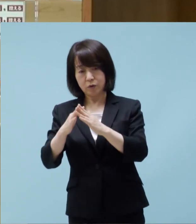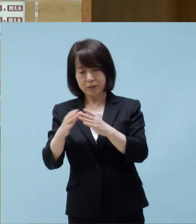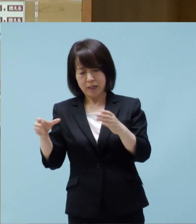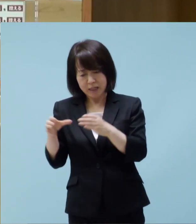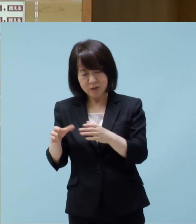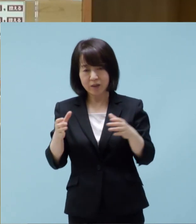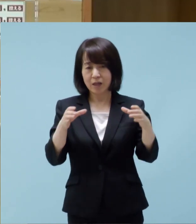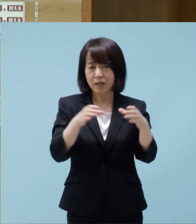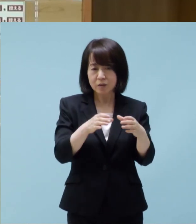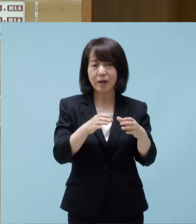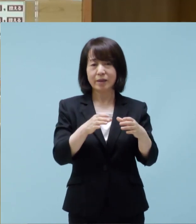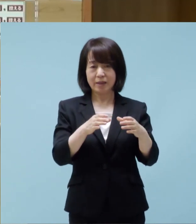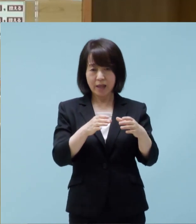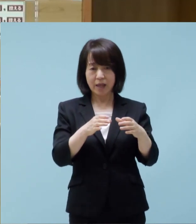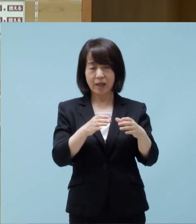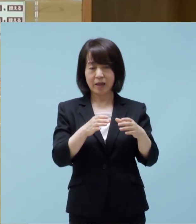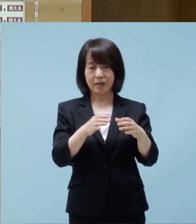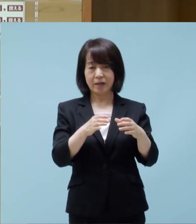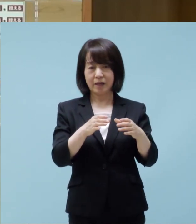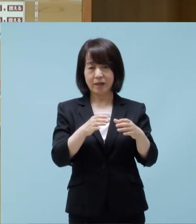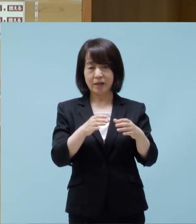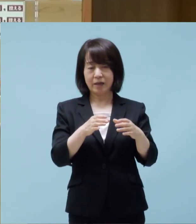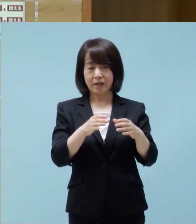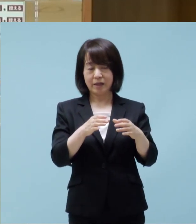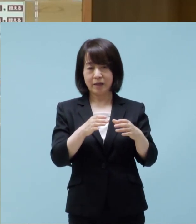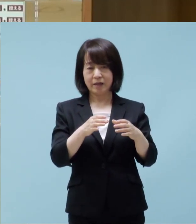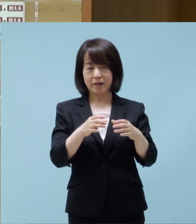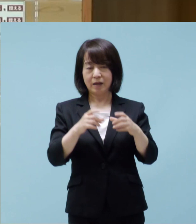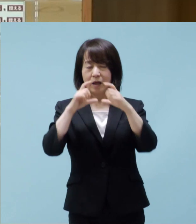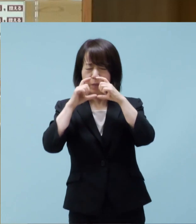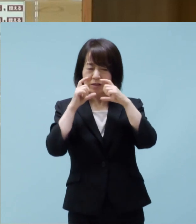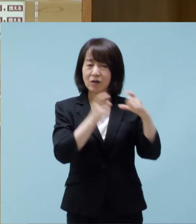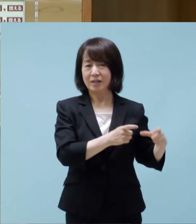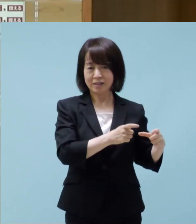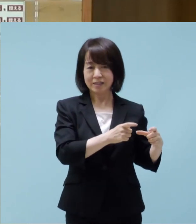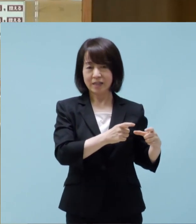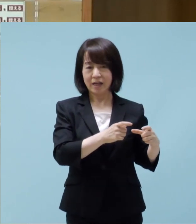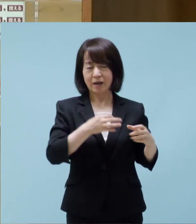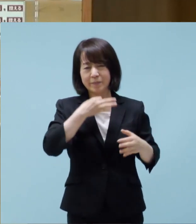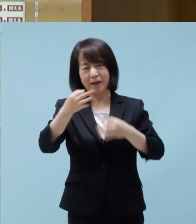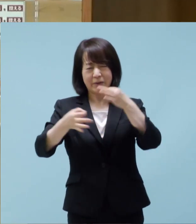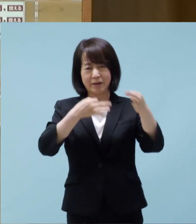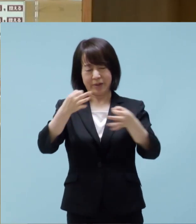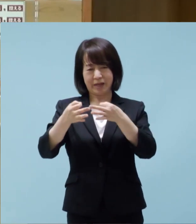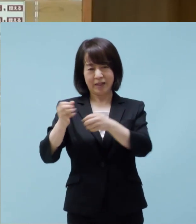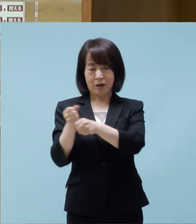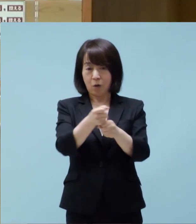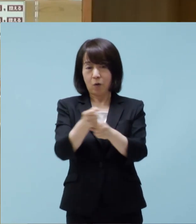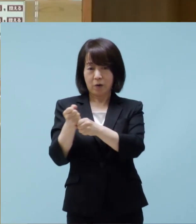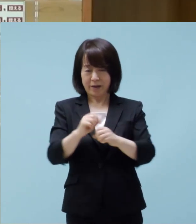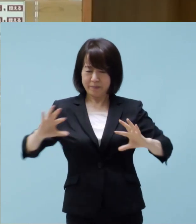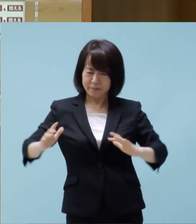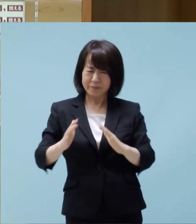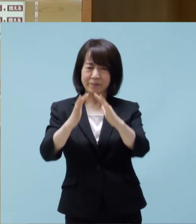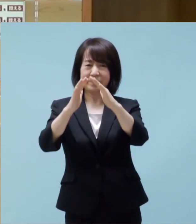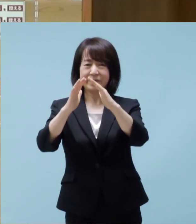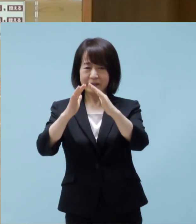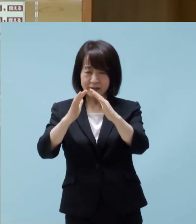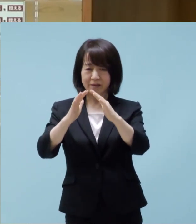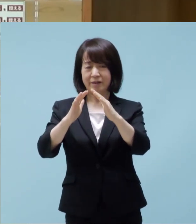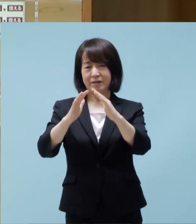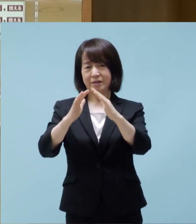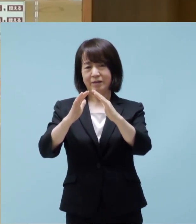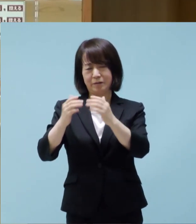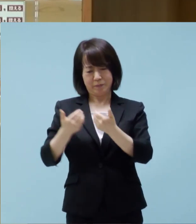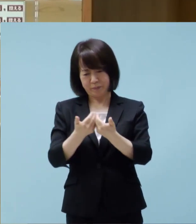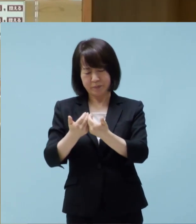ても盛り上がってですね、マスクを外して大声でですね、応援をして、この密集する中で